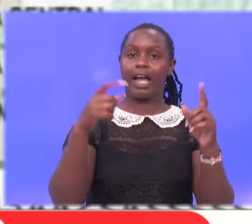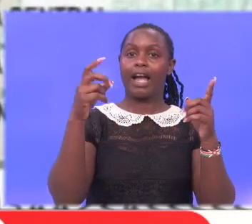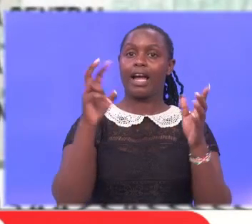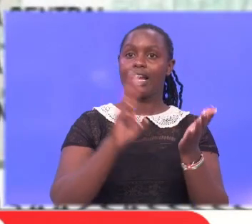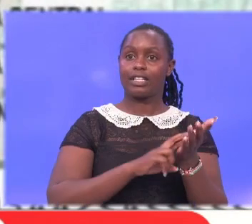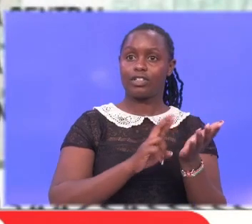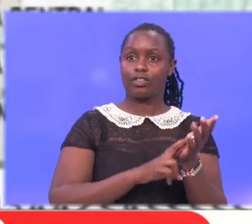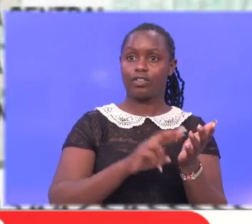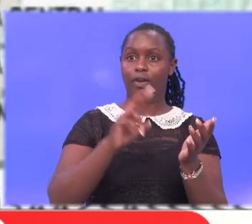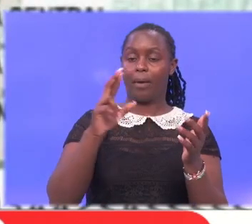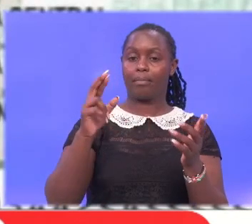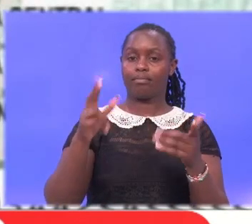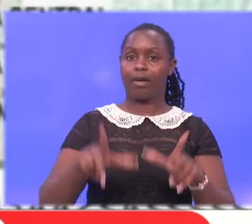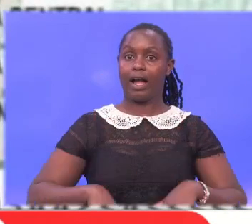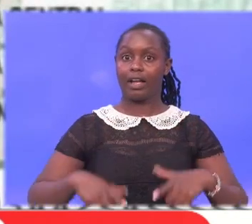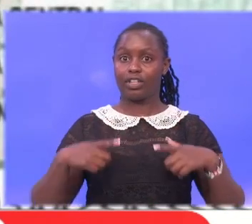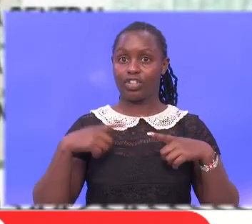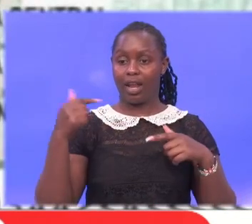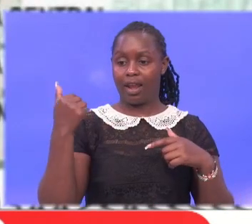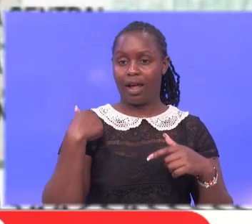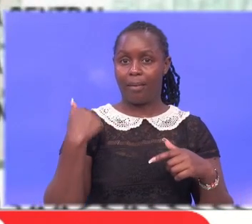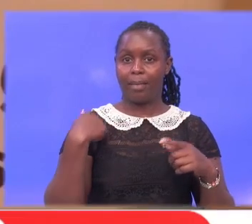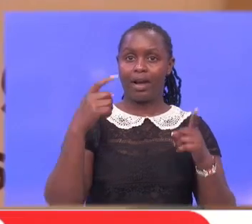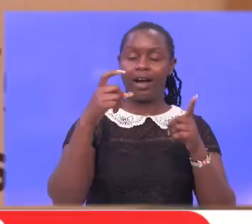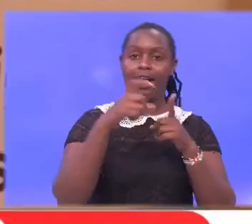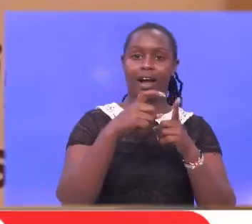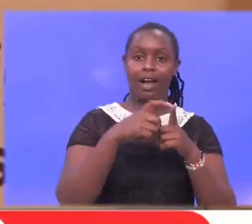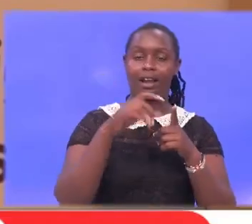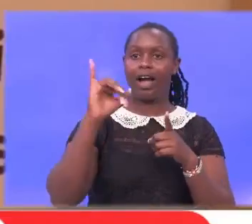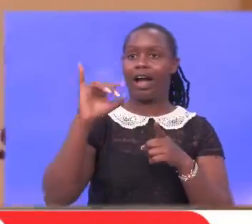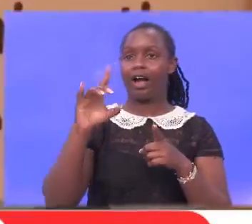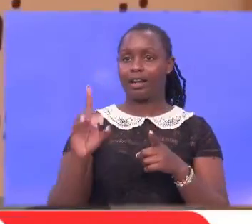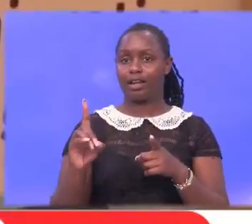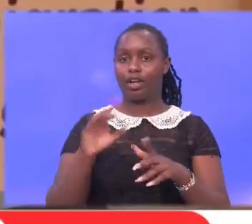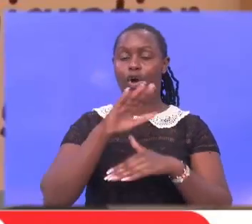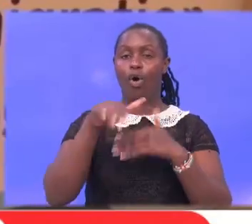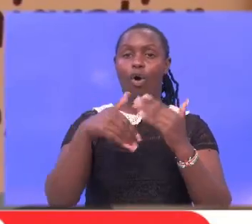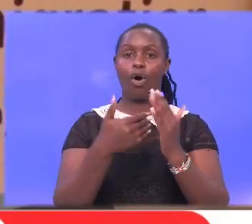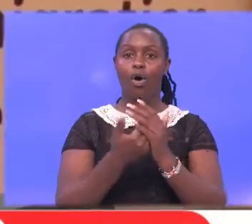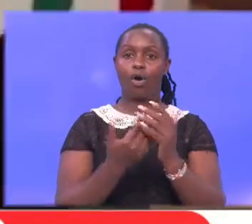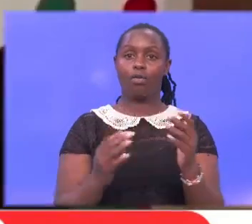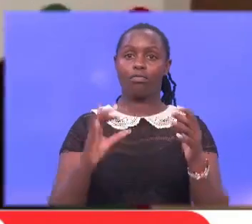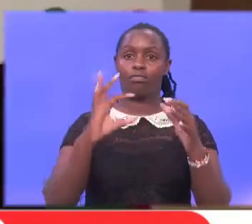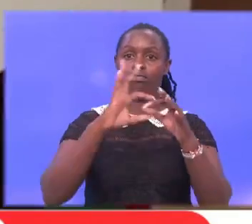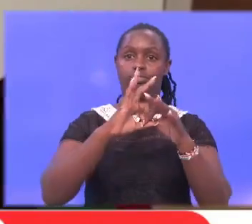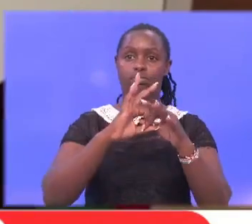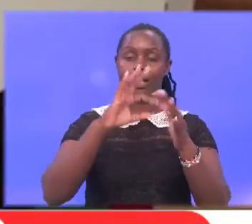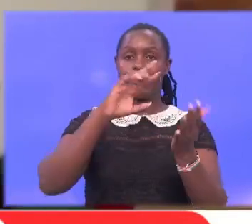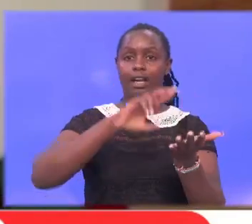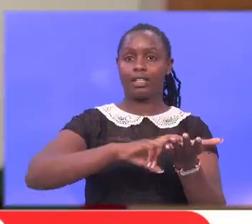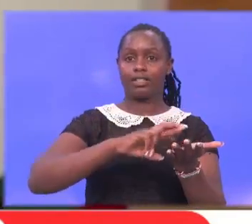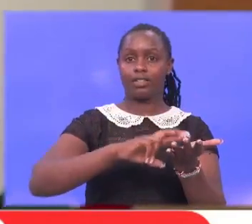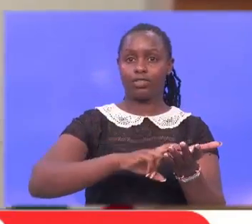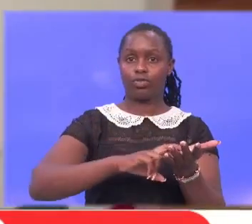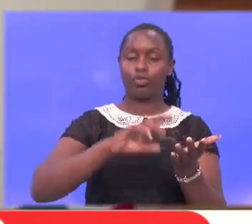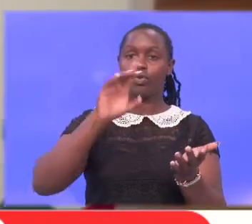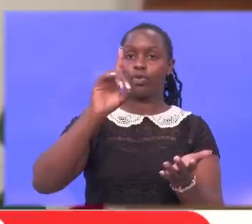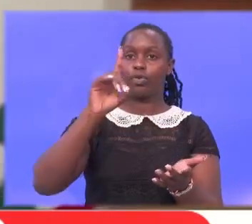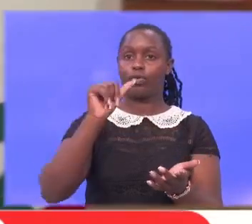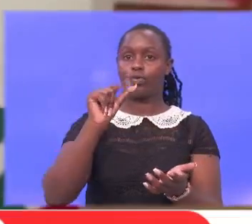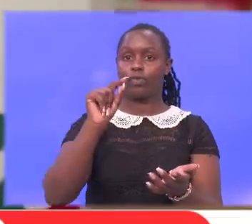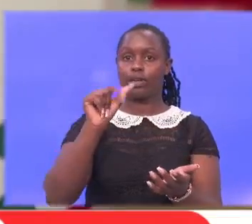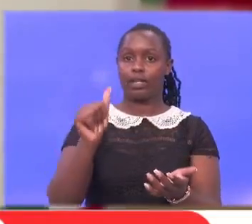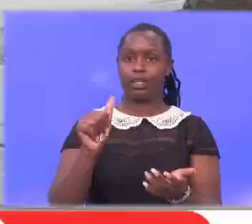Namba, Maisha Card na Maisha Digital ID vitaunganishwa katika sajili ya hifadhi data ili